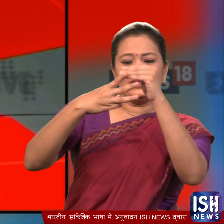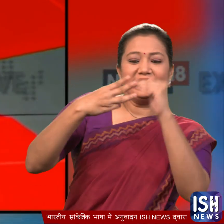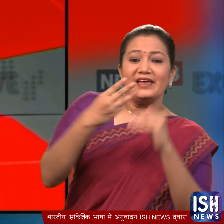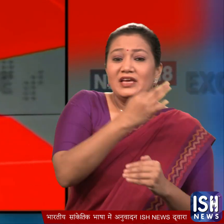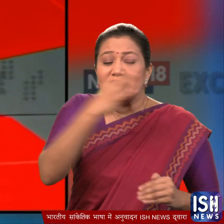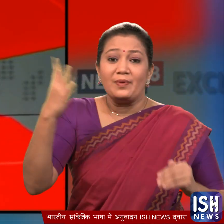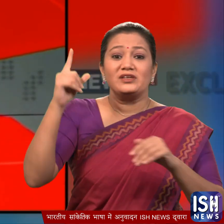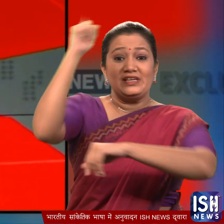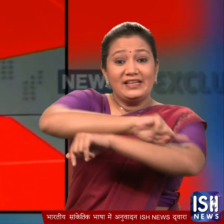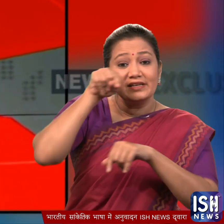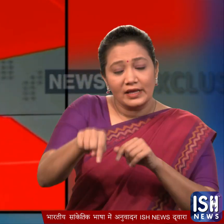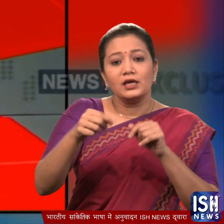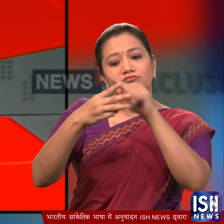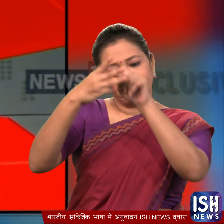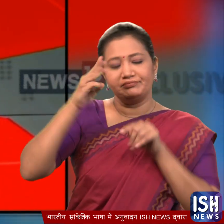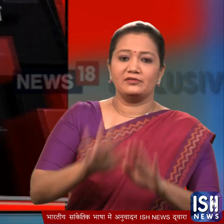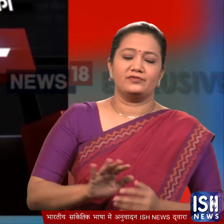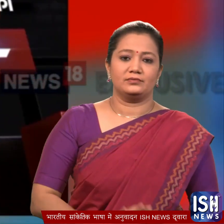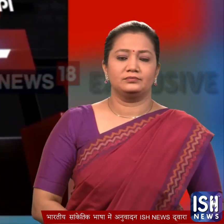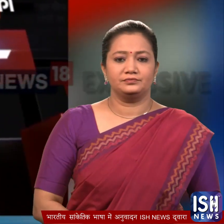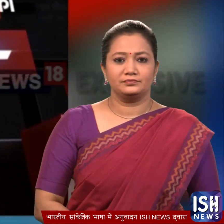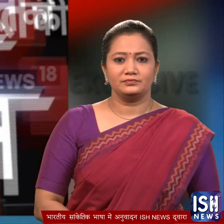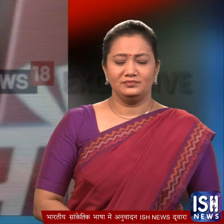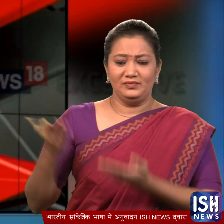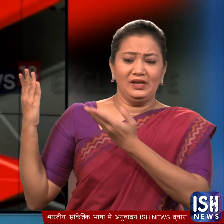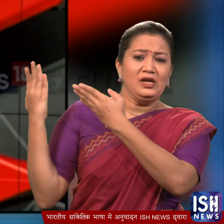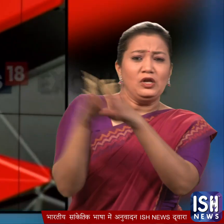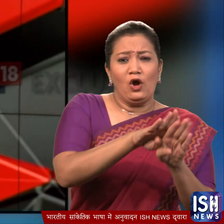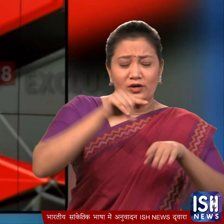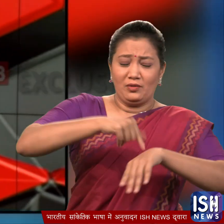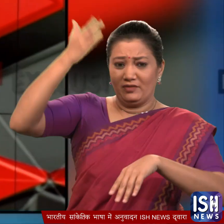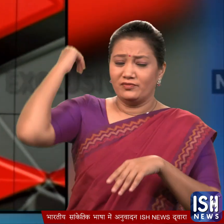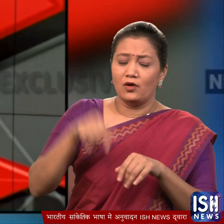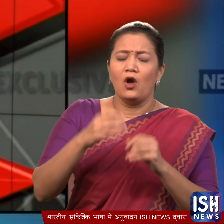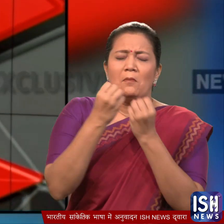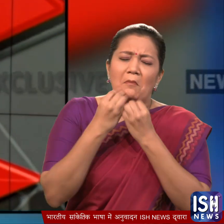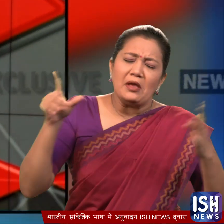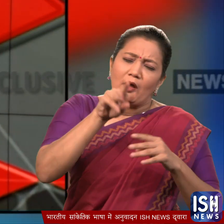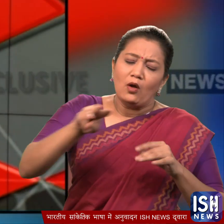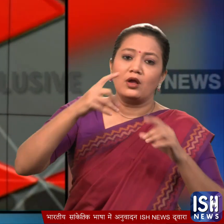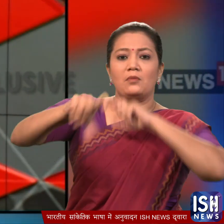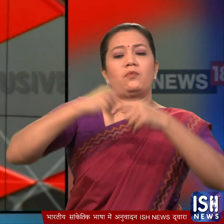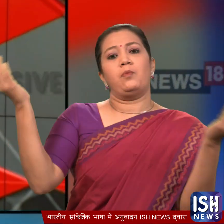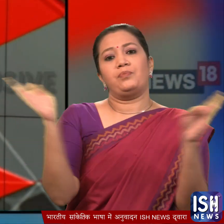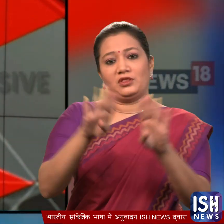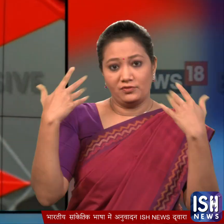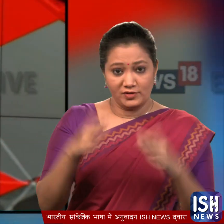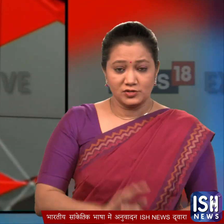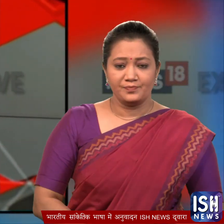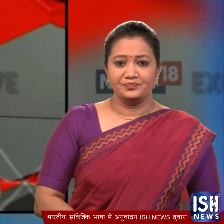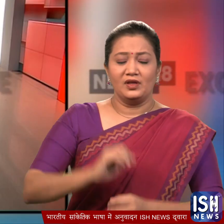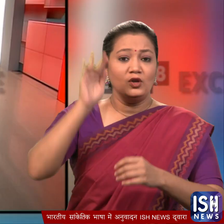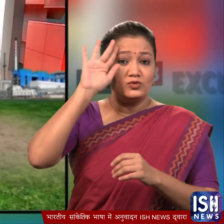अमावस्या, मेष संक्रांति और चैत्र पूर्णिमा पर होंगे। लॉकडाउन की वजह से हजारों कंपनियों पर ताले लग गए। News18.com की रिपोर्ट है